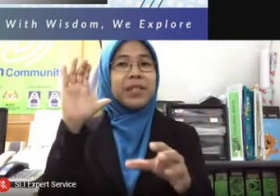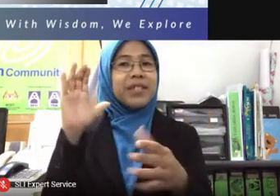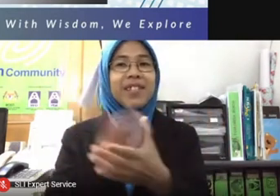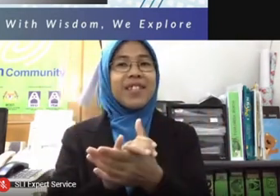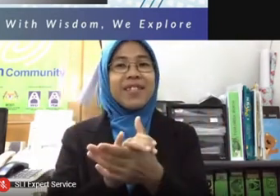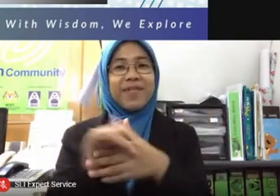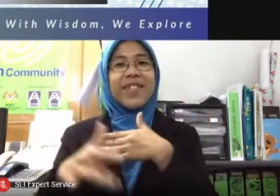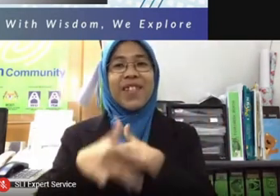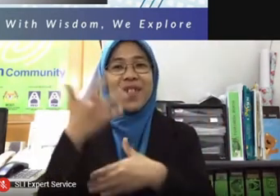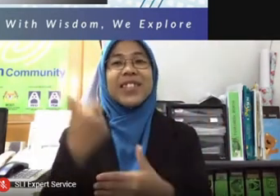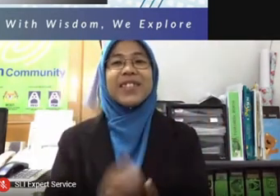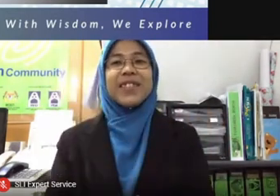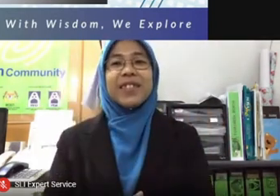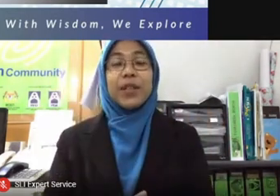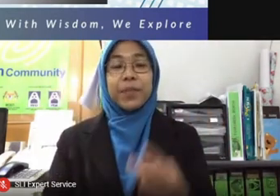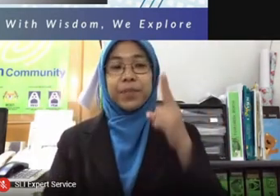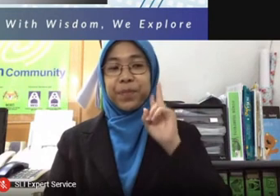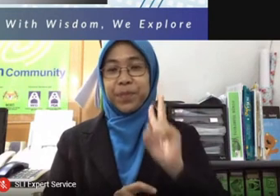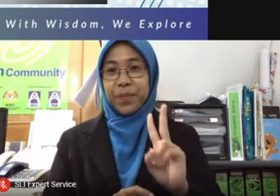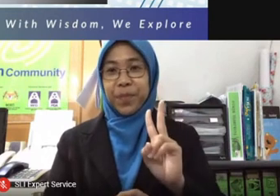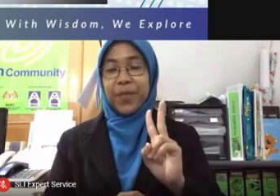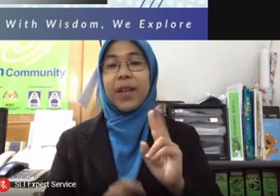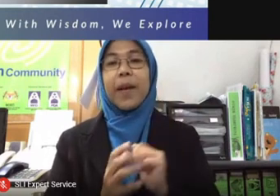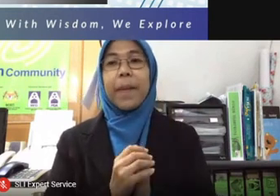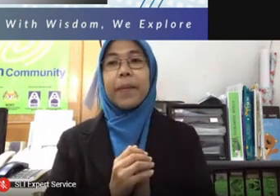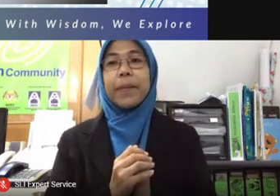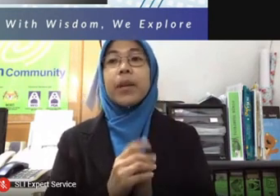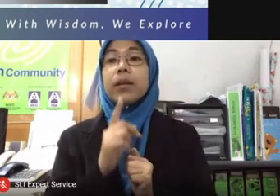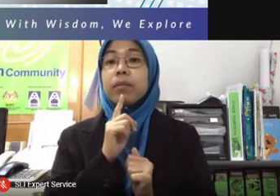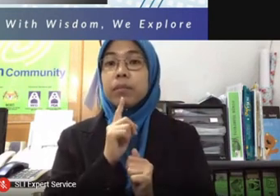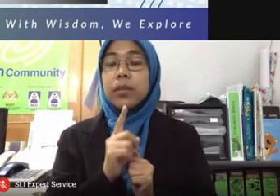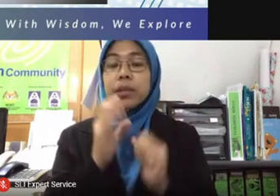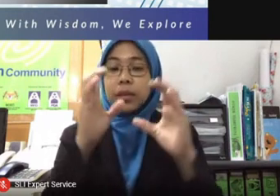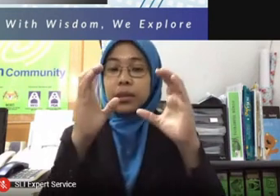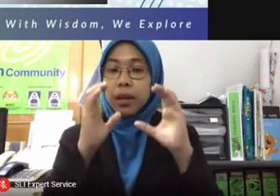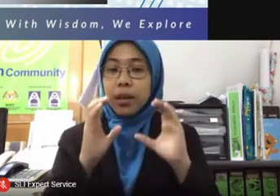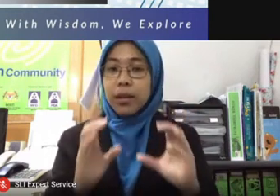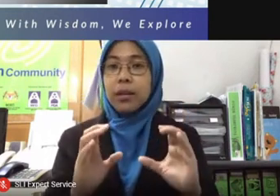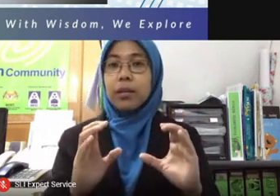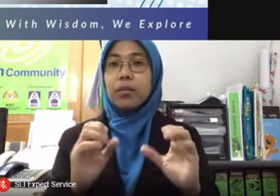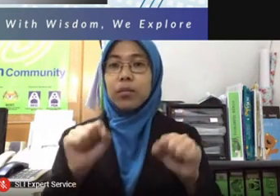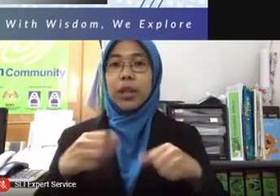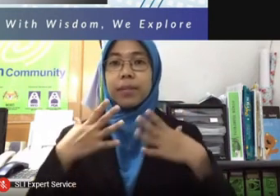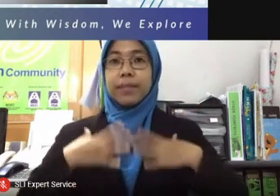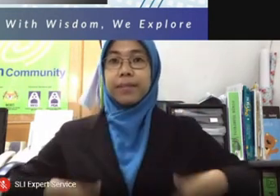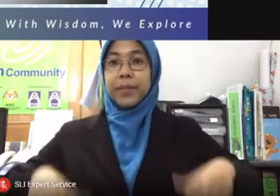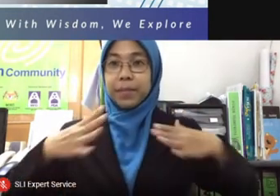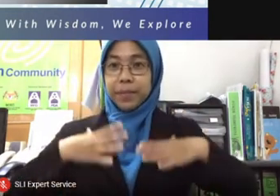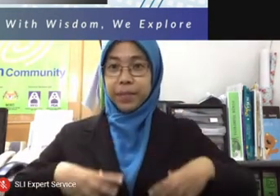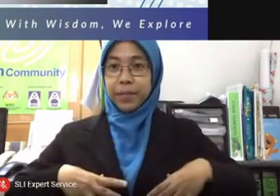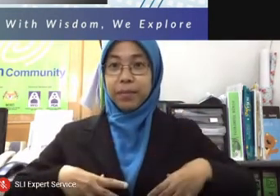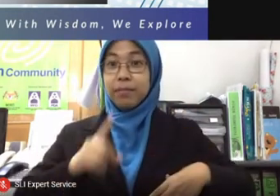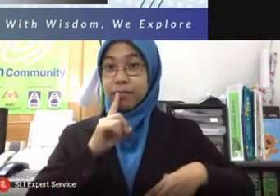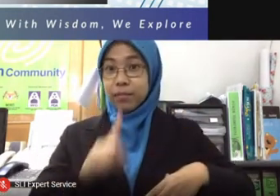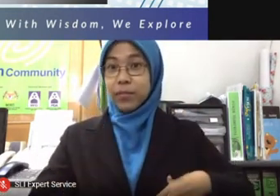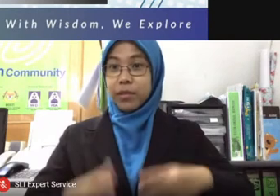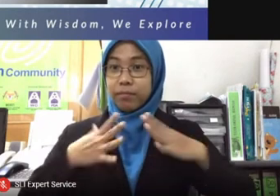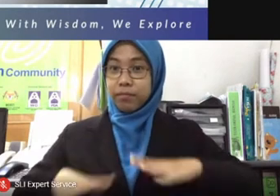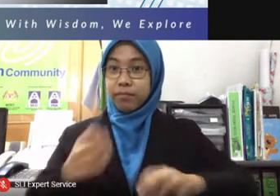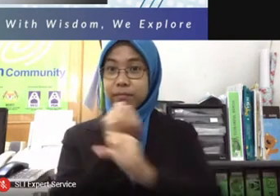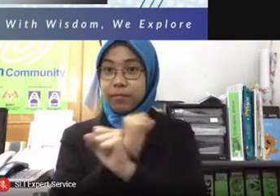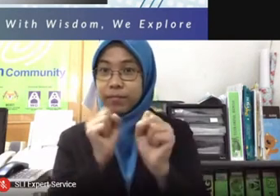awalnya. Dua, ialah cara anda berpakaian. Adakah anda betul-betul